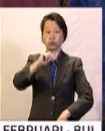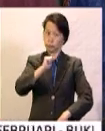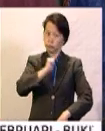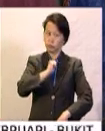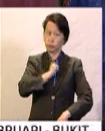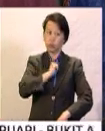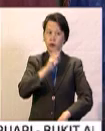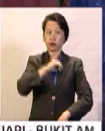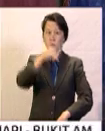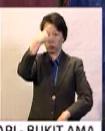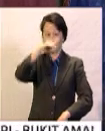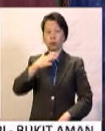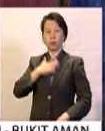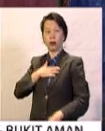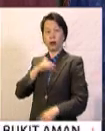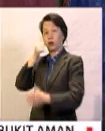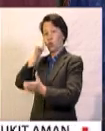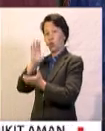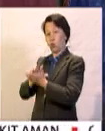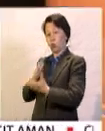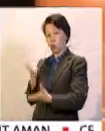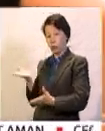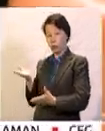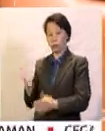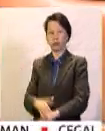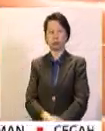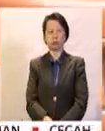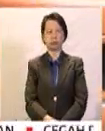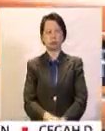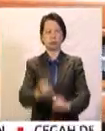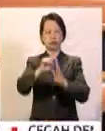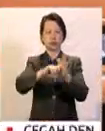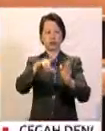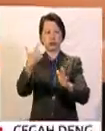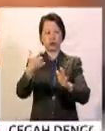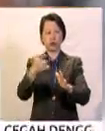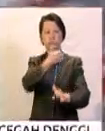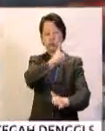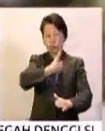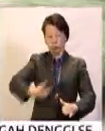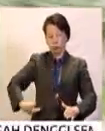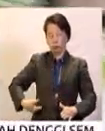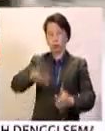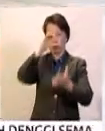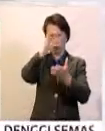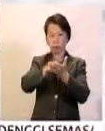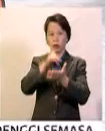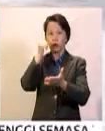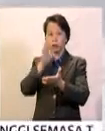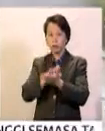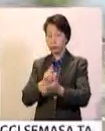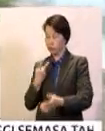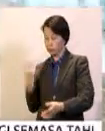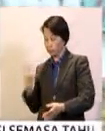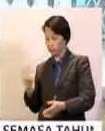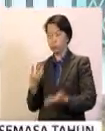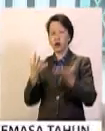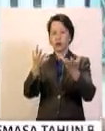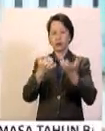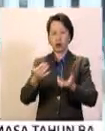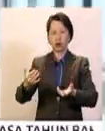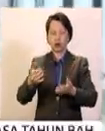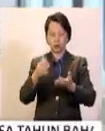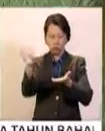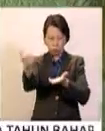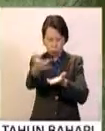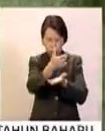saya dan juga untuk isteri saya. Selain menunaikan umrah, pasangan suami isteri ini mahu mengumpul